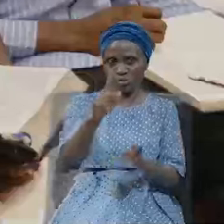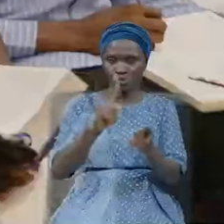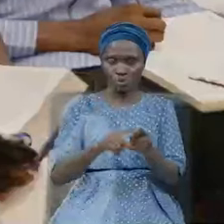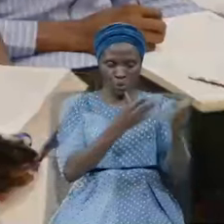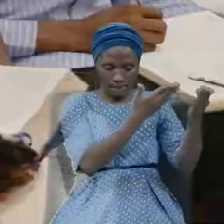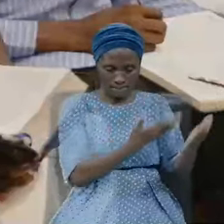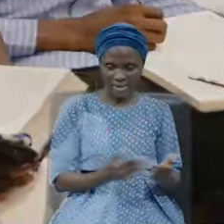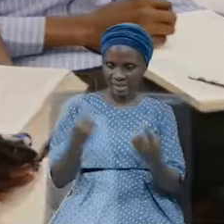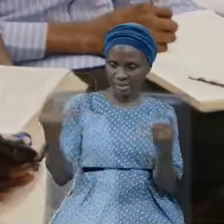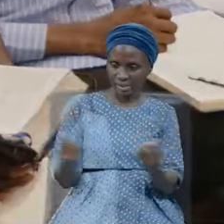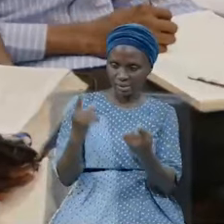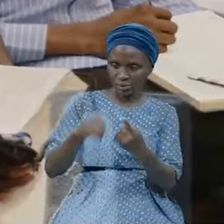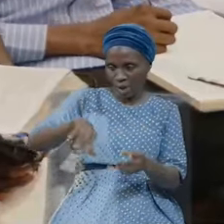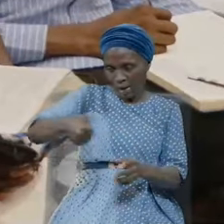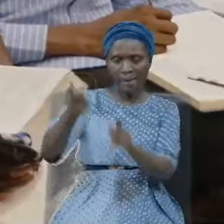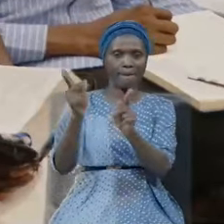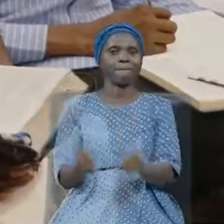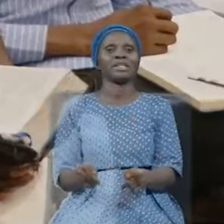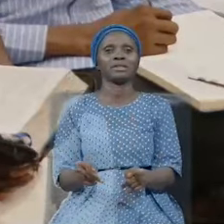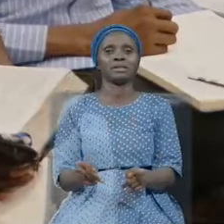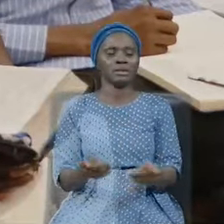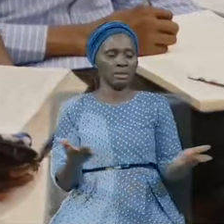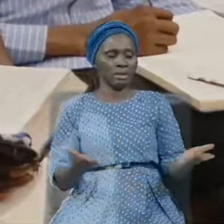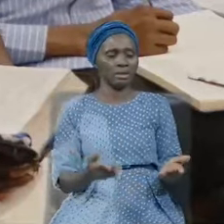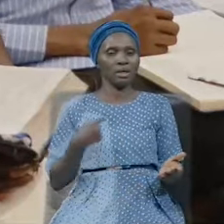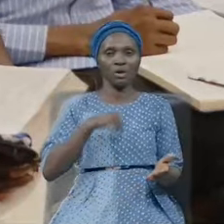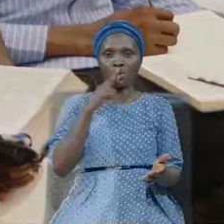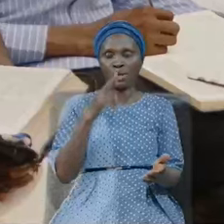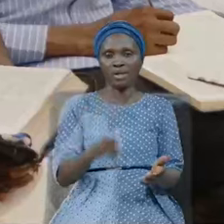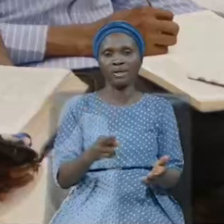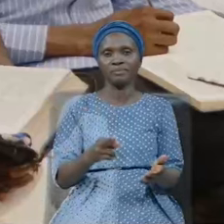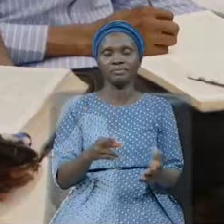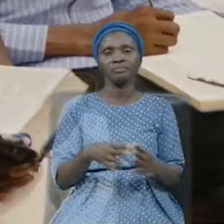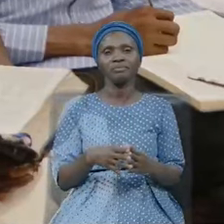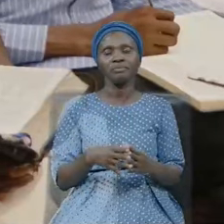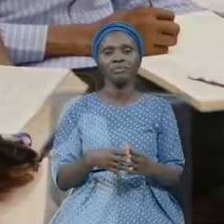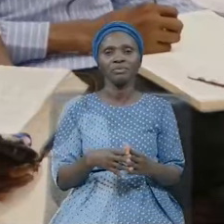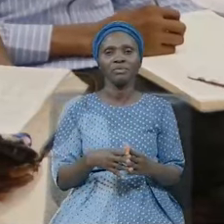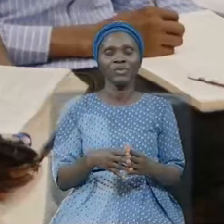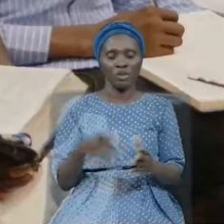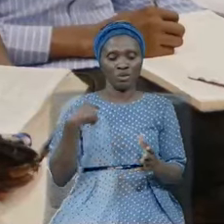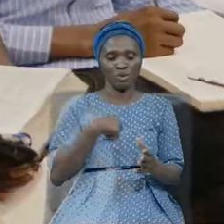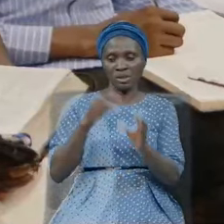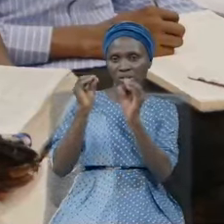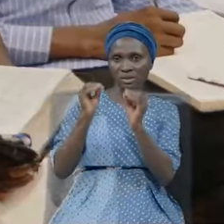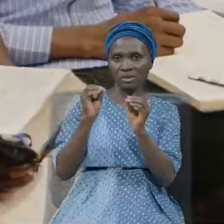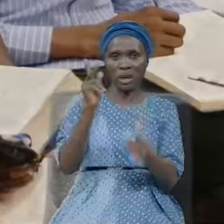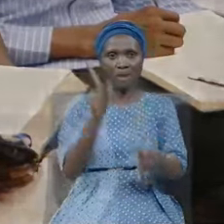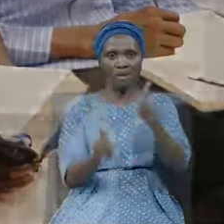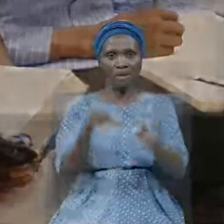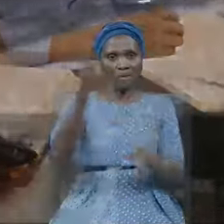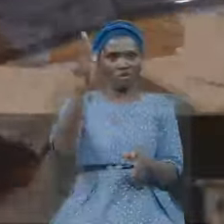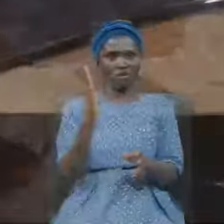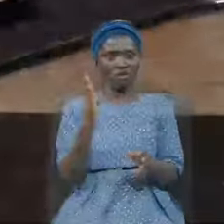péché à une autre personne. Te voilà. On fait tout ce qu'on peut faire pour enseigner le peuple de Dieu. Et toi,